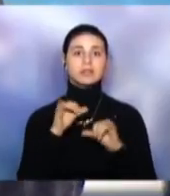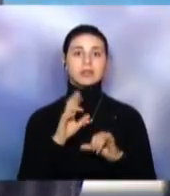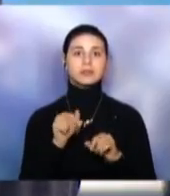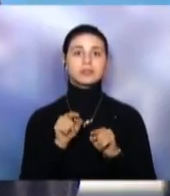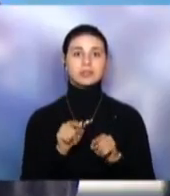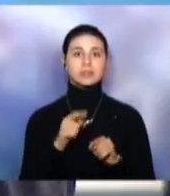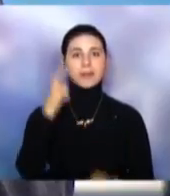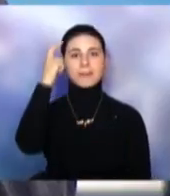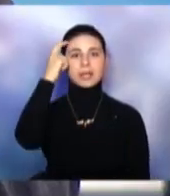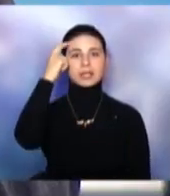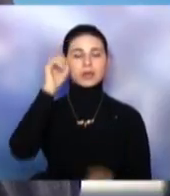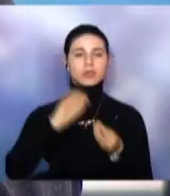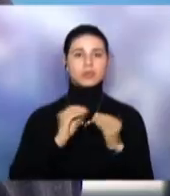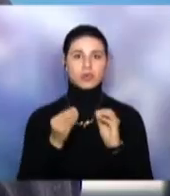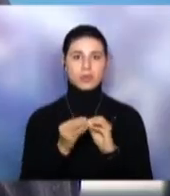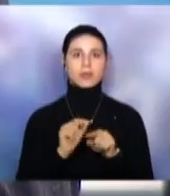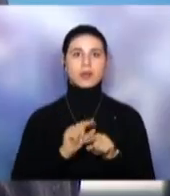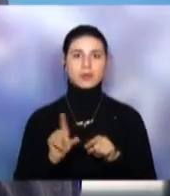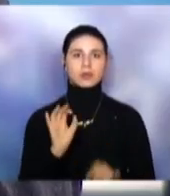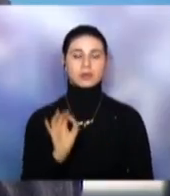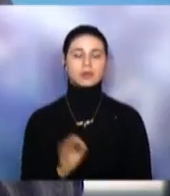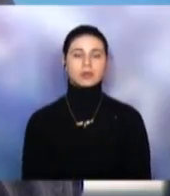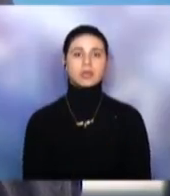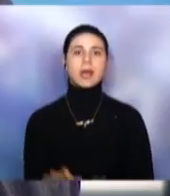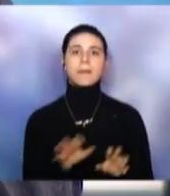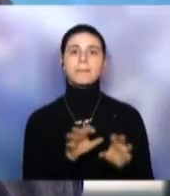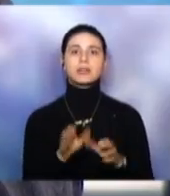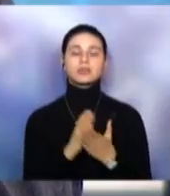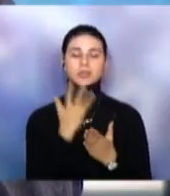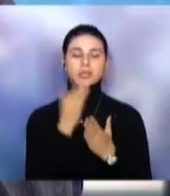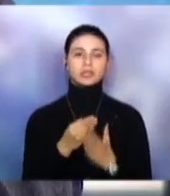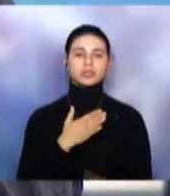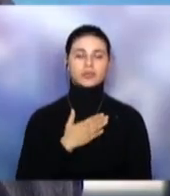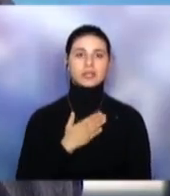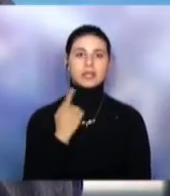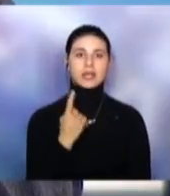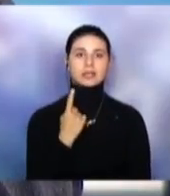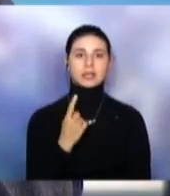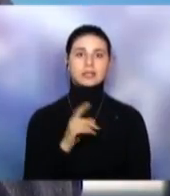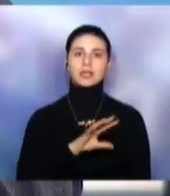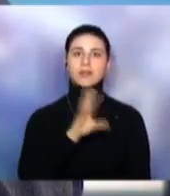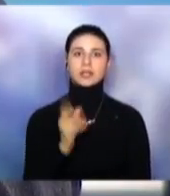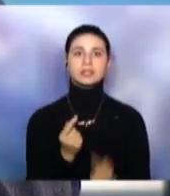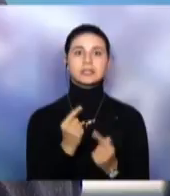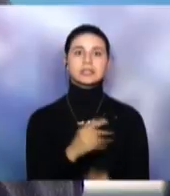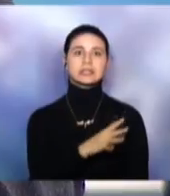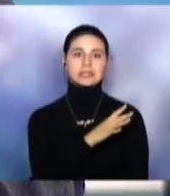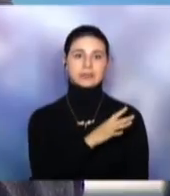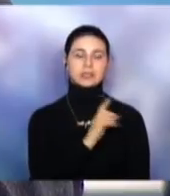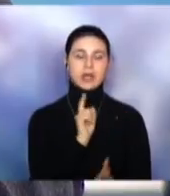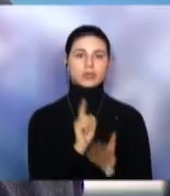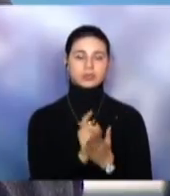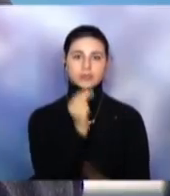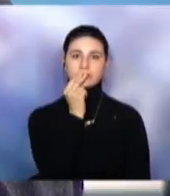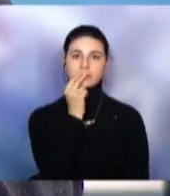არა მენტალური პათოლოგიების ჩამოყალიბებაში მაწონი გახლავთ ჩვენი ერთ-ერთი ყველაზე დიდი სიმდიდრე, მე ვიტყოდი,